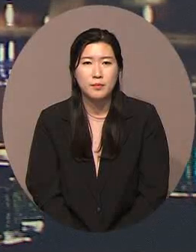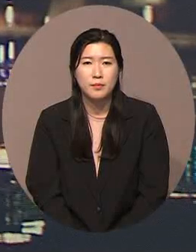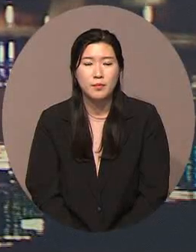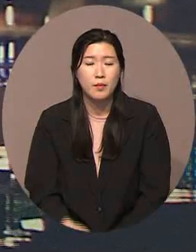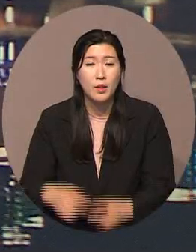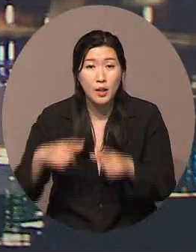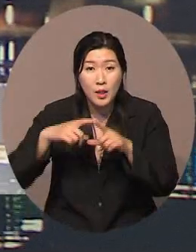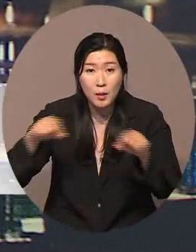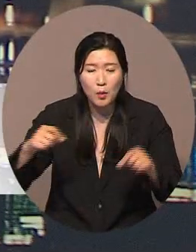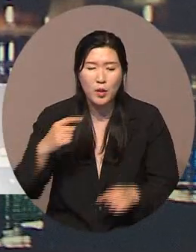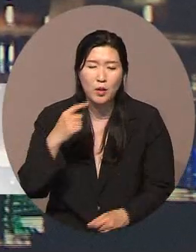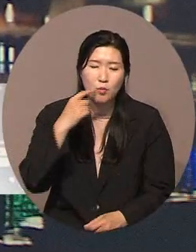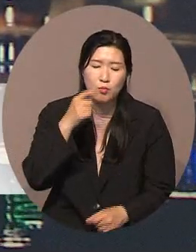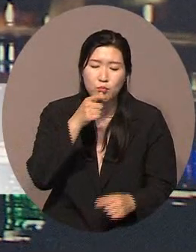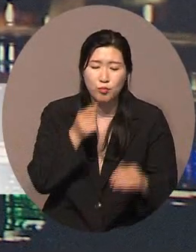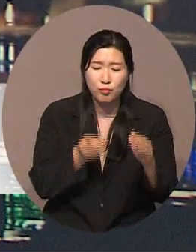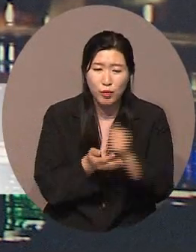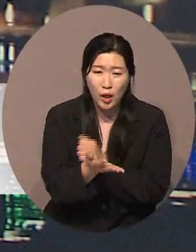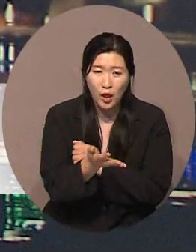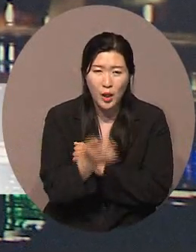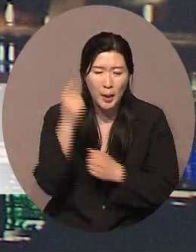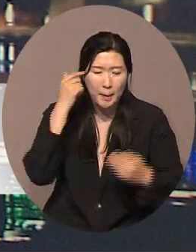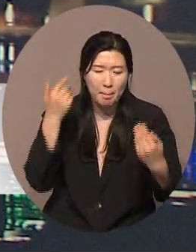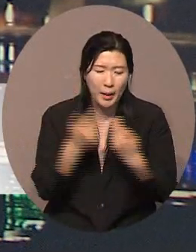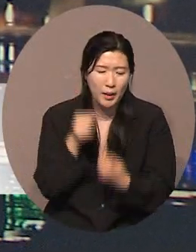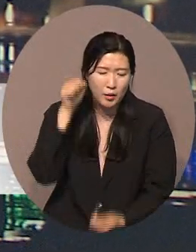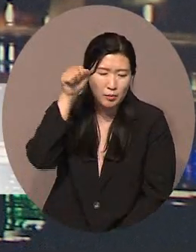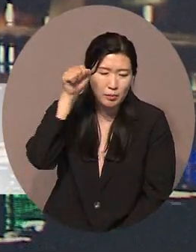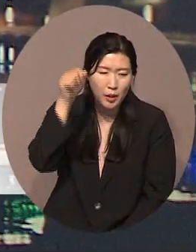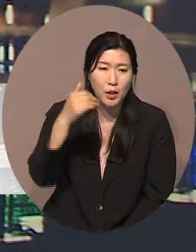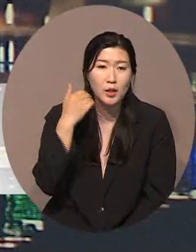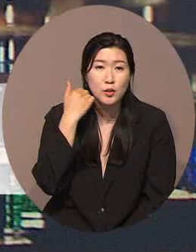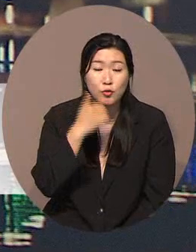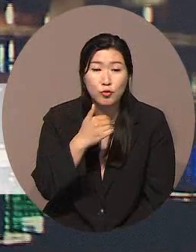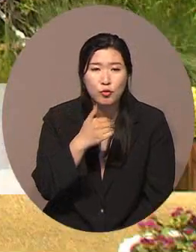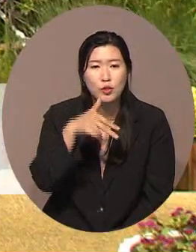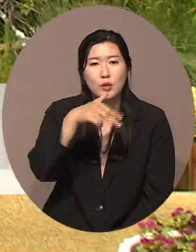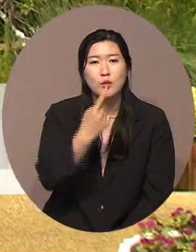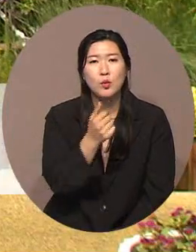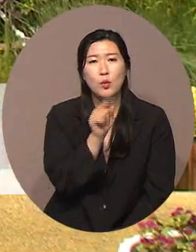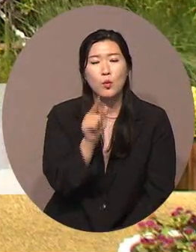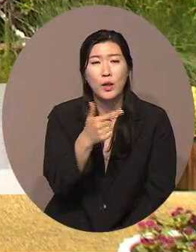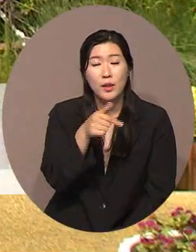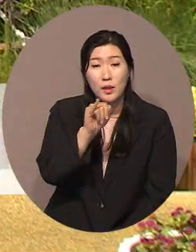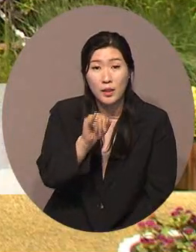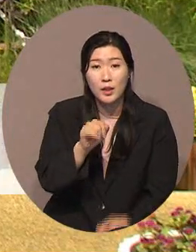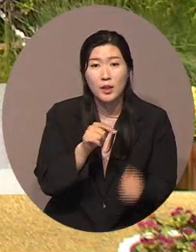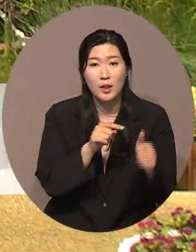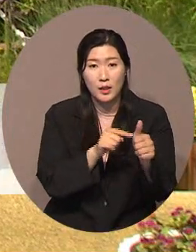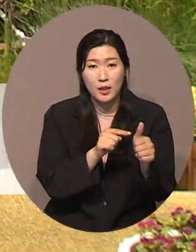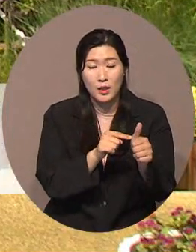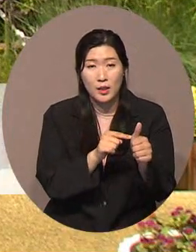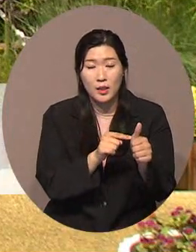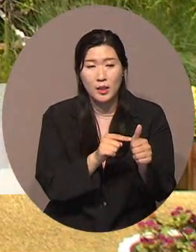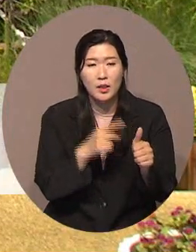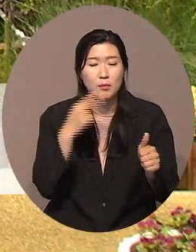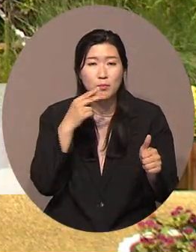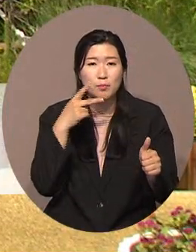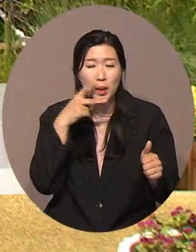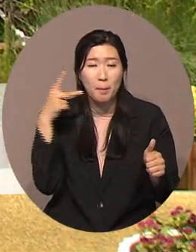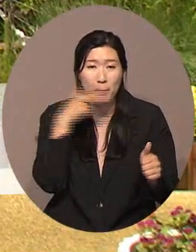일본의 후쿠시마 원전 오염수 방류를 반대하며 서산시청 앞에서 단식 농성을 해온 조한기